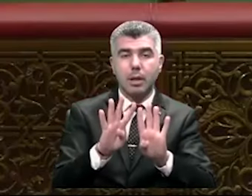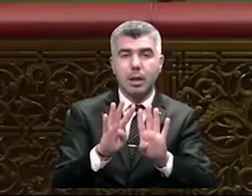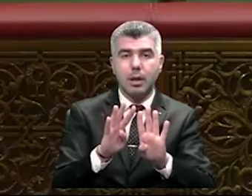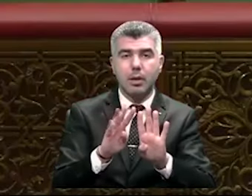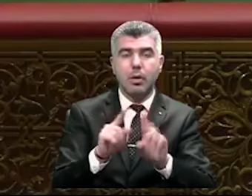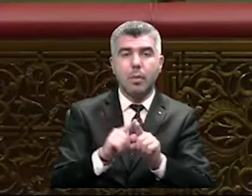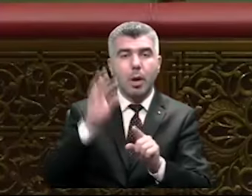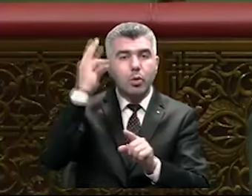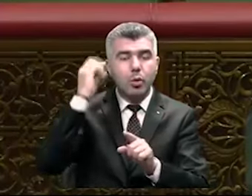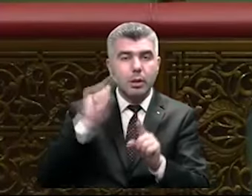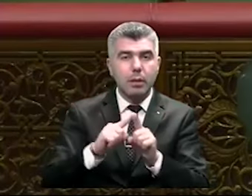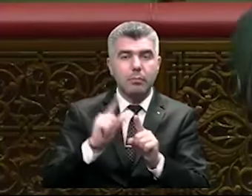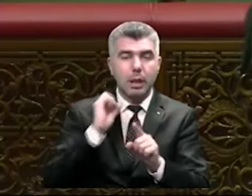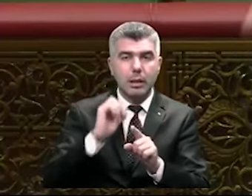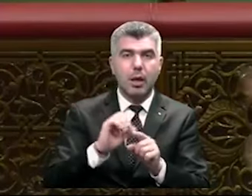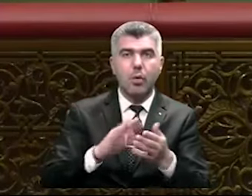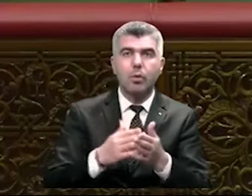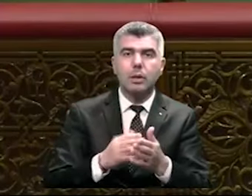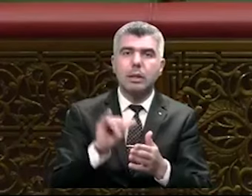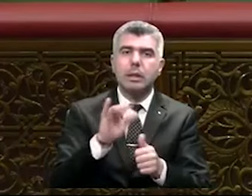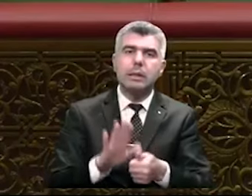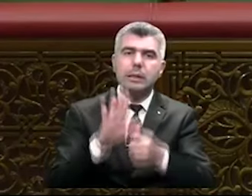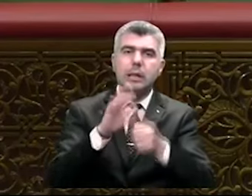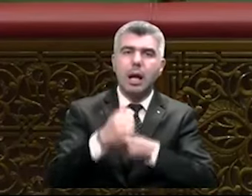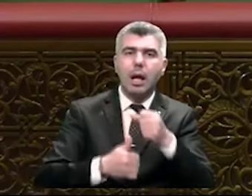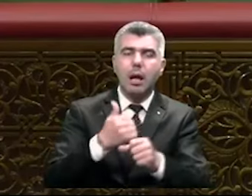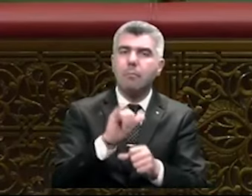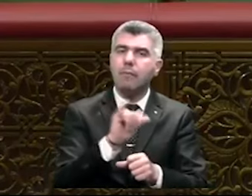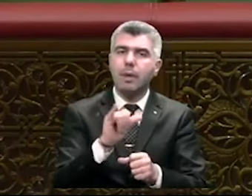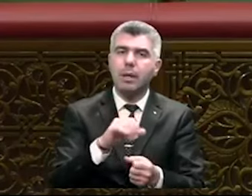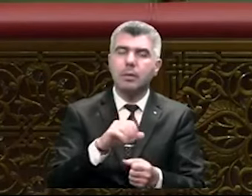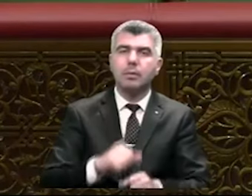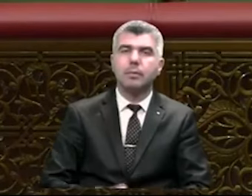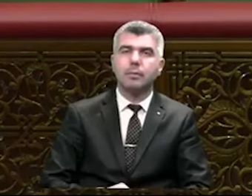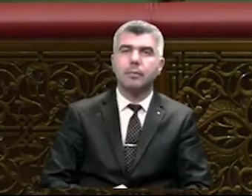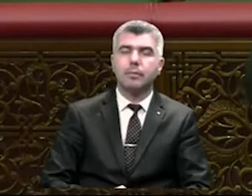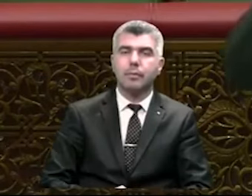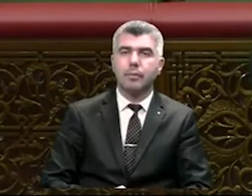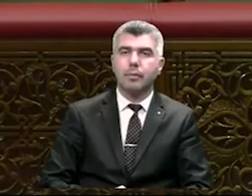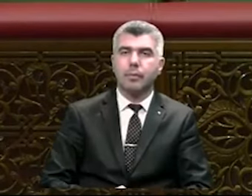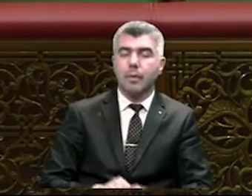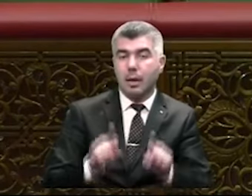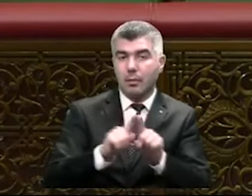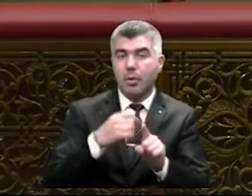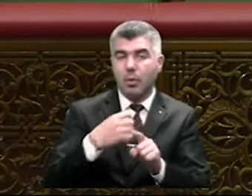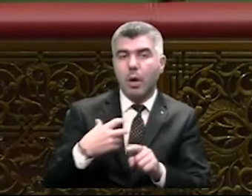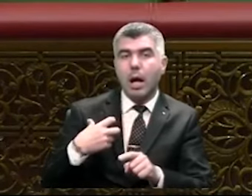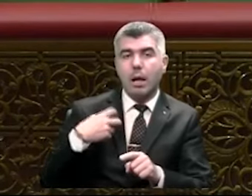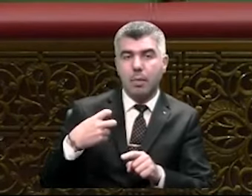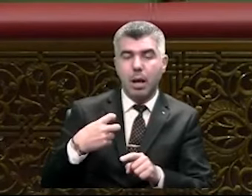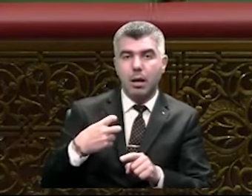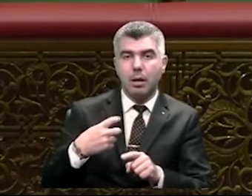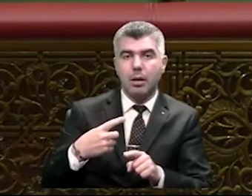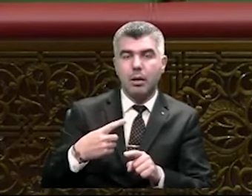ثمان سنين في السنغال كاين ثمان سنين فين كاينه هذ ست سنوات سيد الوزير واش ك تقولوا لنا بانه غادي تربحوا